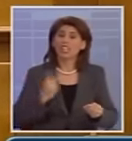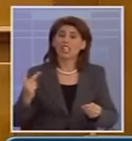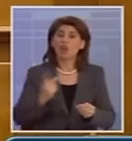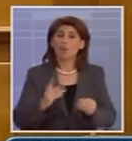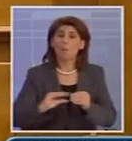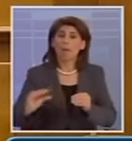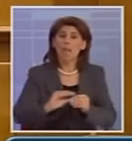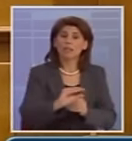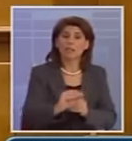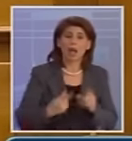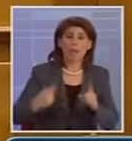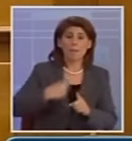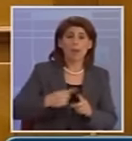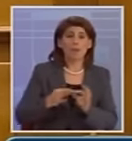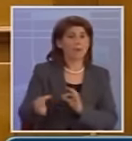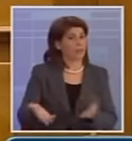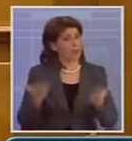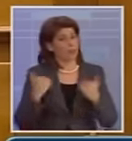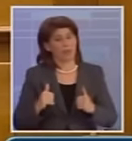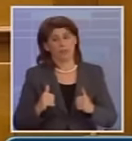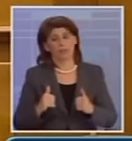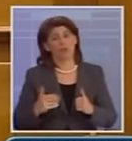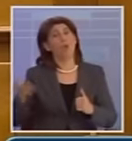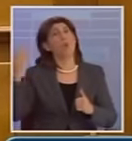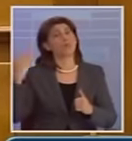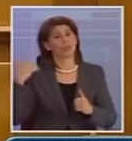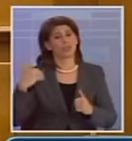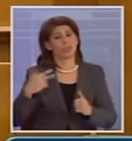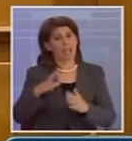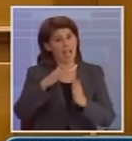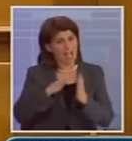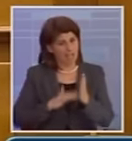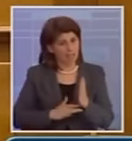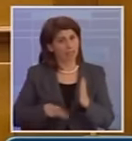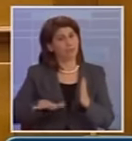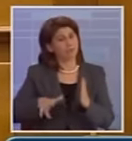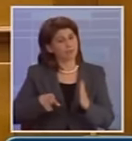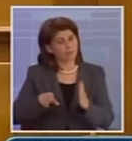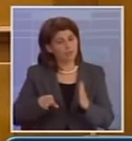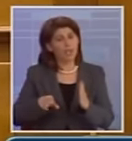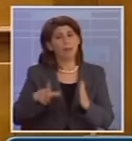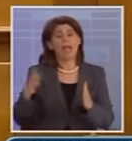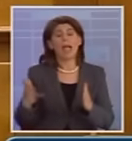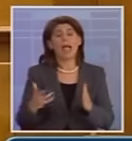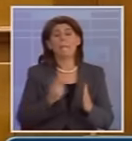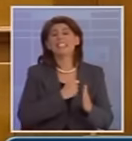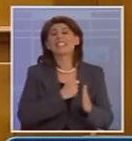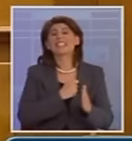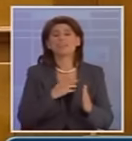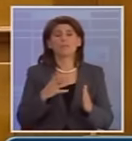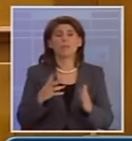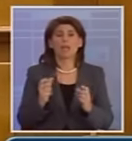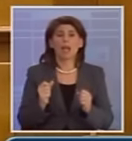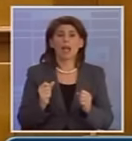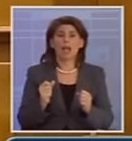πρόσθετα μέτρα δεν πήραμε ούτε τότε. Και πάρτε αν θέλετε ένα σχετικό έγγραφο, ήδη εμπιστευτικό από τον Νοέμβριο του 2013, για να δείτε